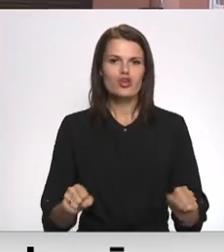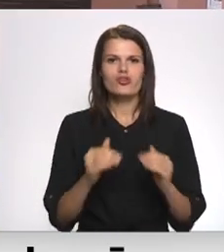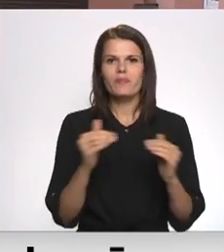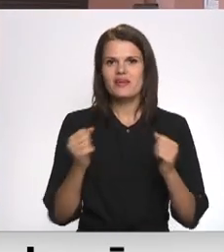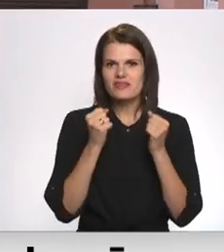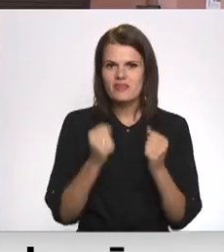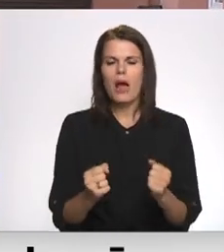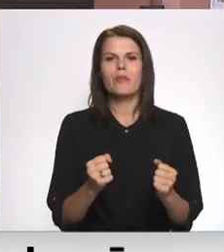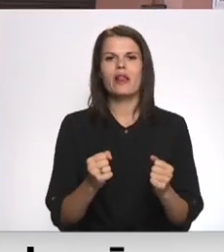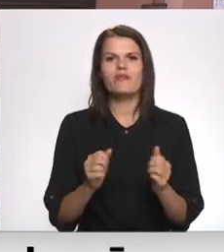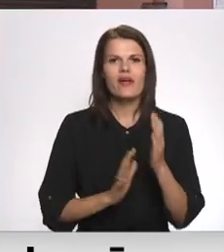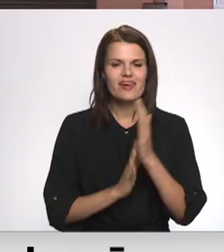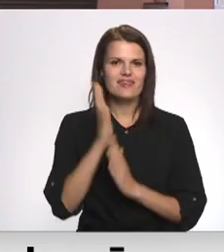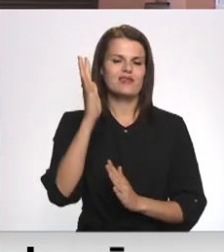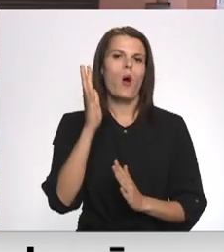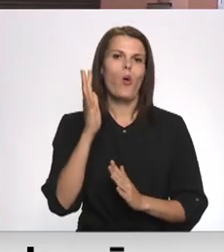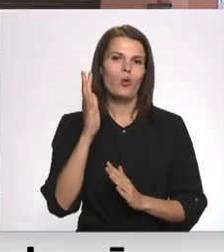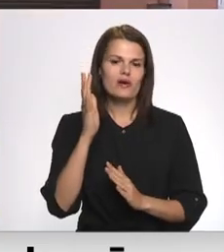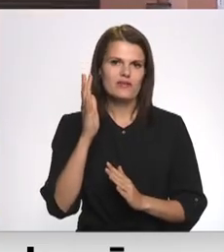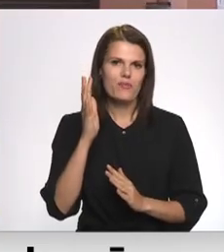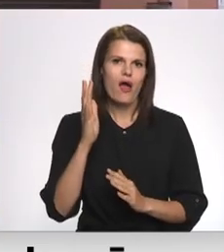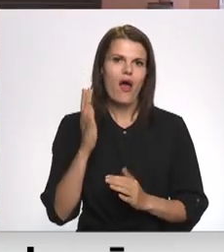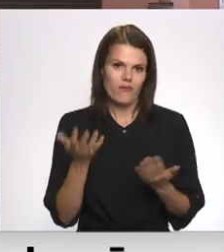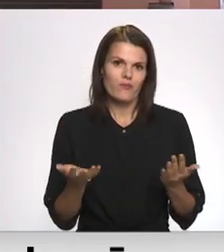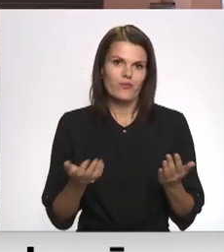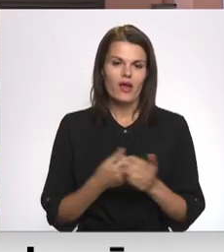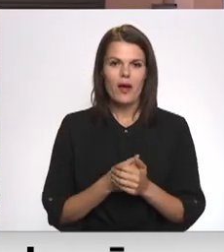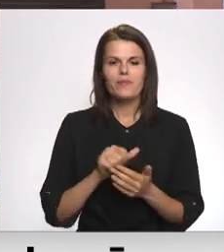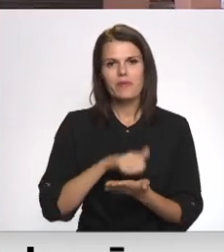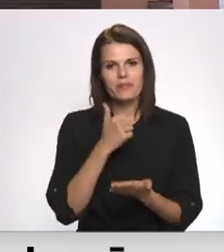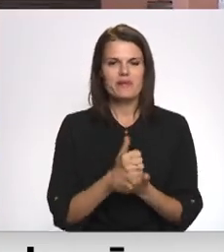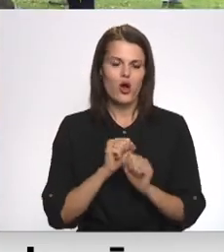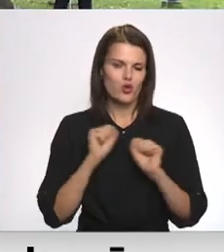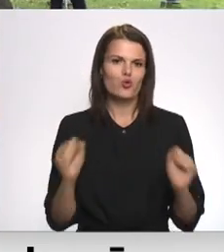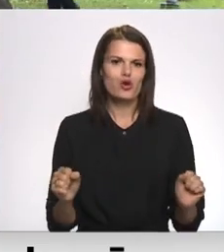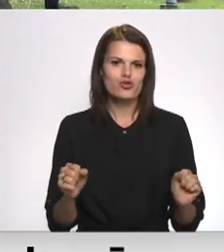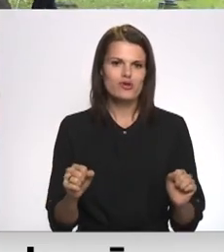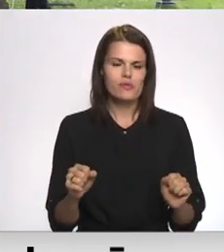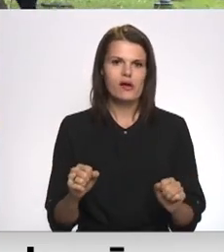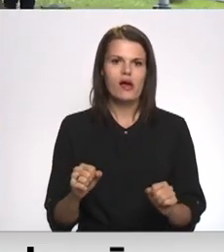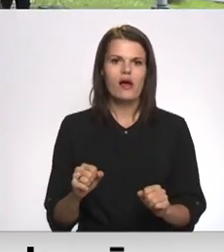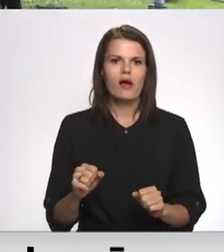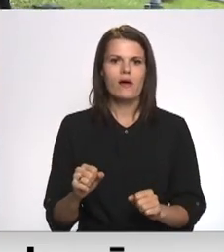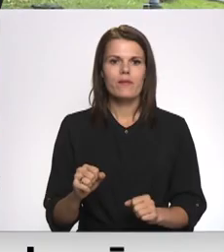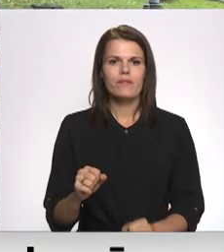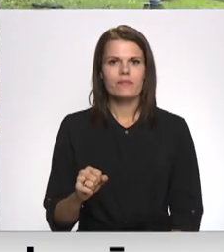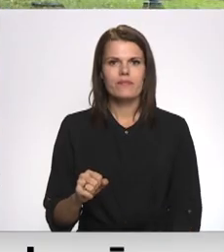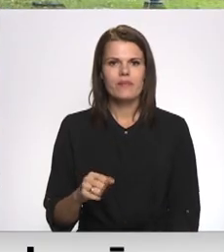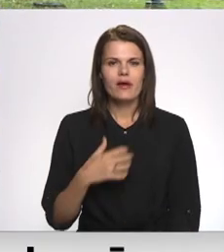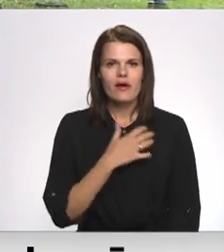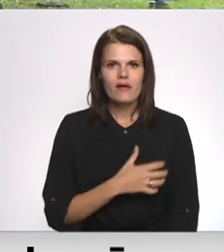stabilitāti, izaugsmi. Nu jā, bet primāri noteikti drošība, jā. Jāiztais latviski Latvi.